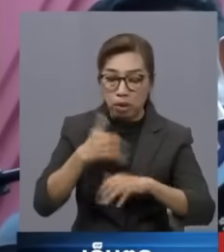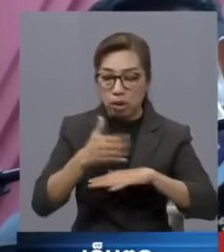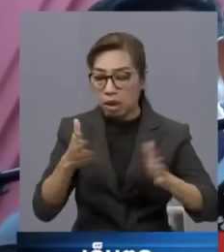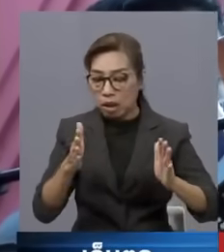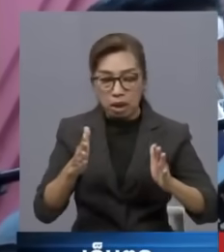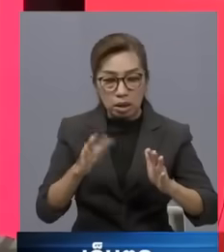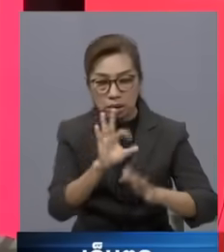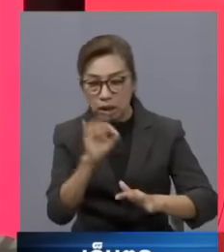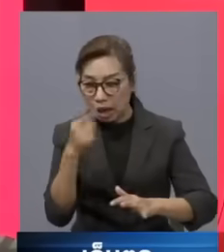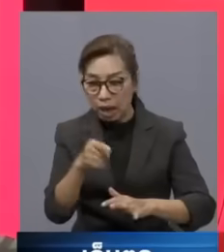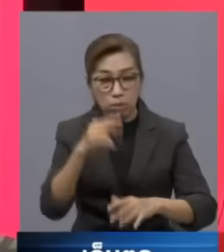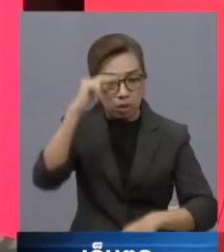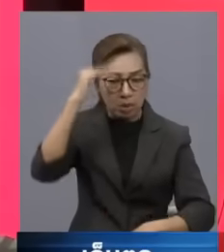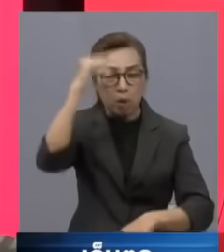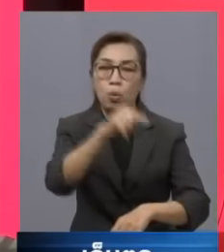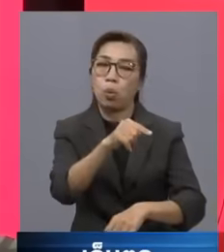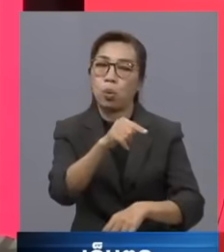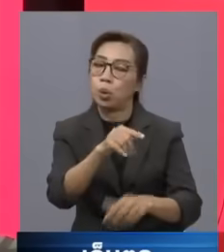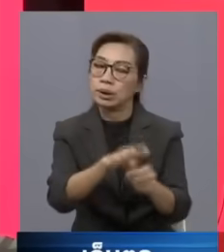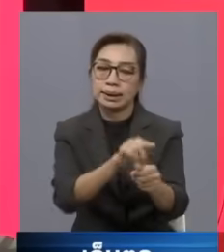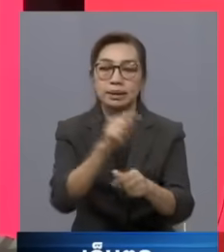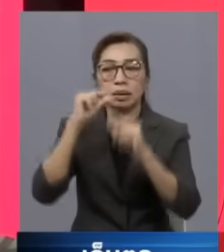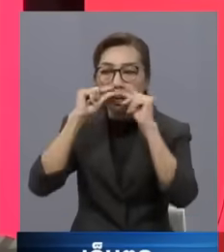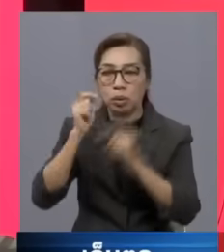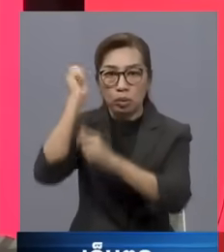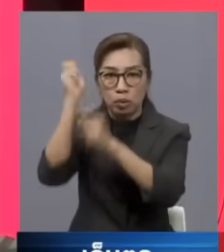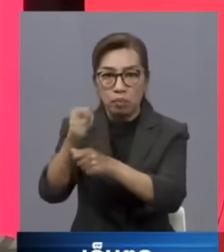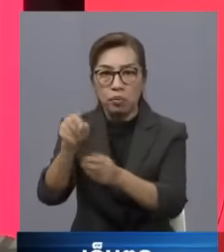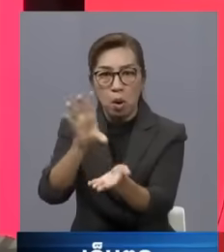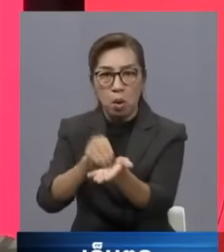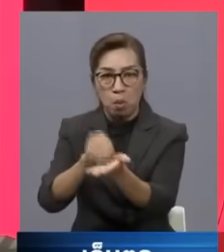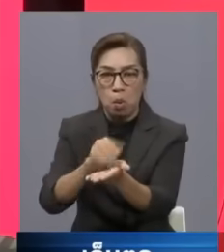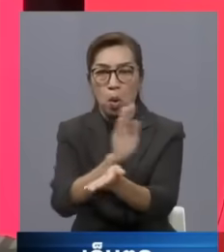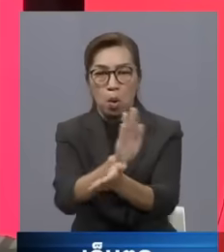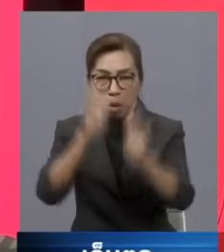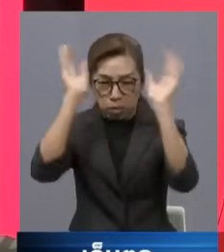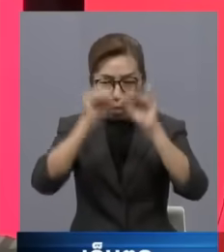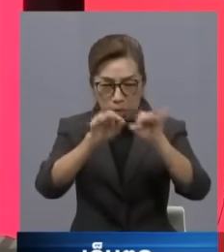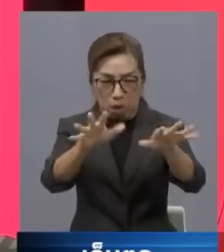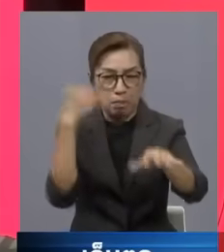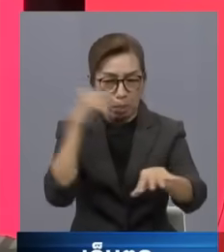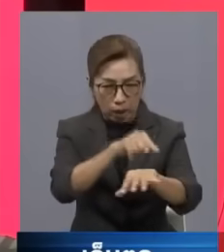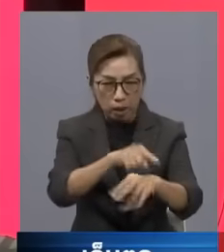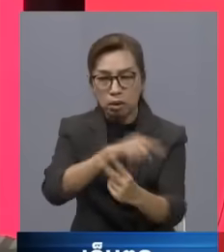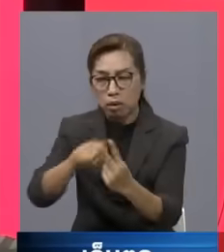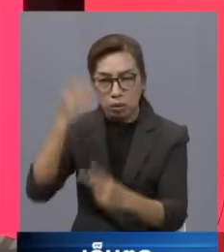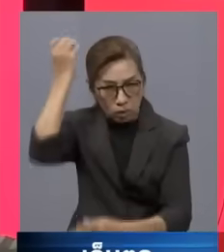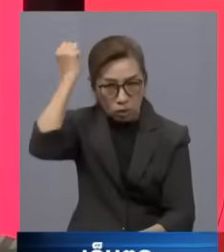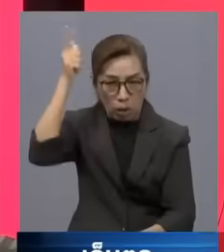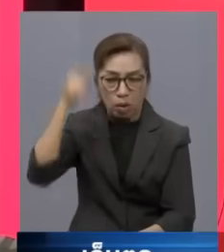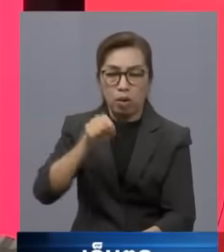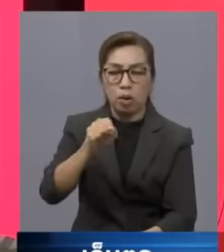เพราะเศรษฐาก็บอบช้ำจากกรณีที่คุณชูวิทย์แฉแหละหรือจะเป็นคุณอุ๊งที่ส.สอยากได้